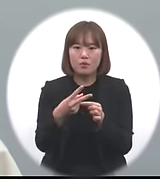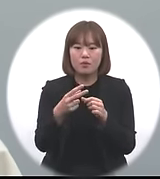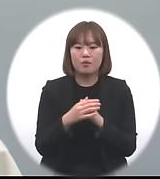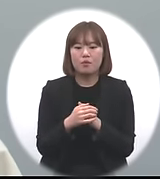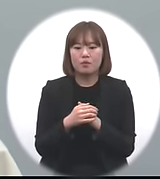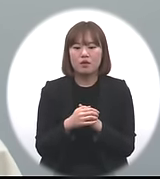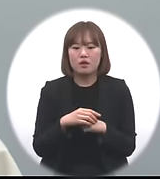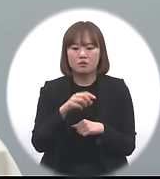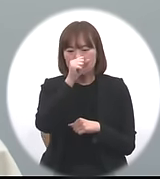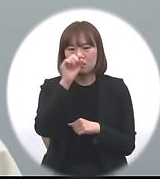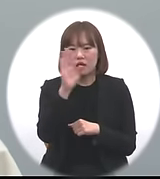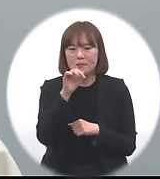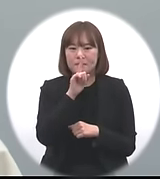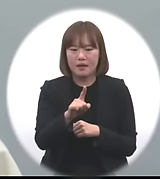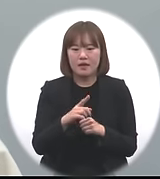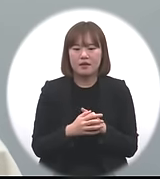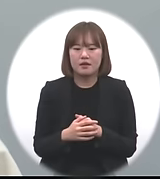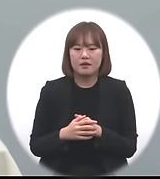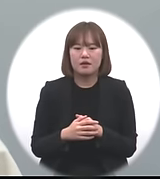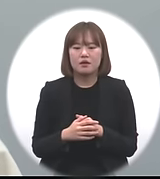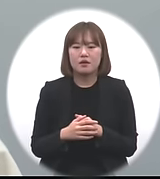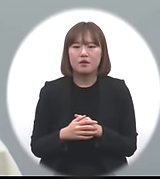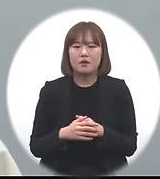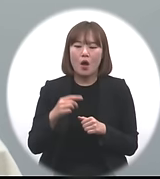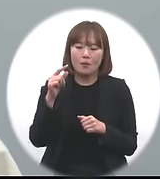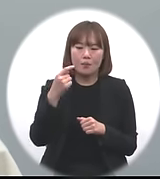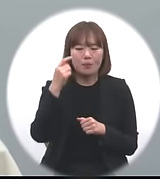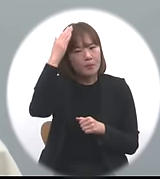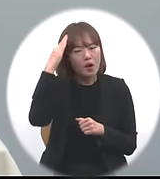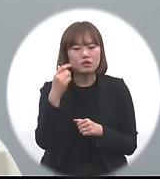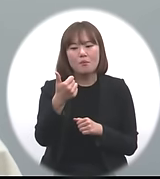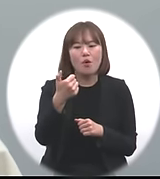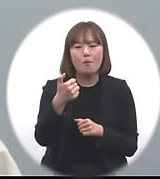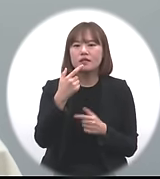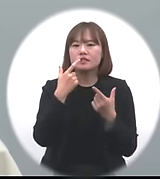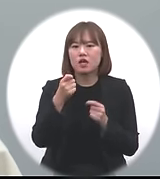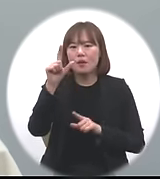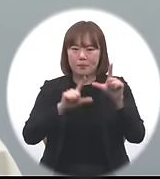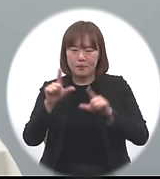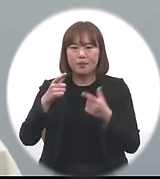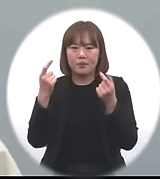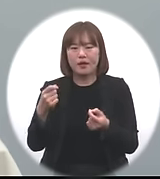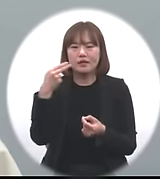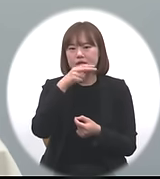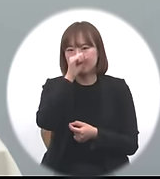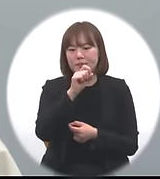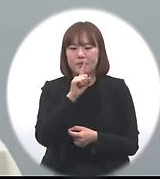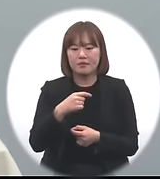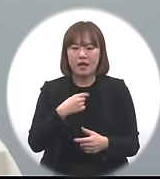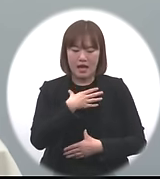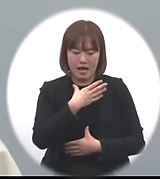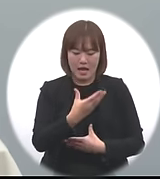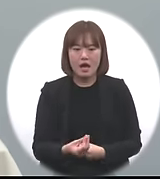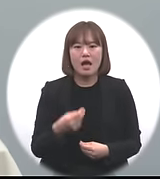엄지손가락 올려놓고 홈을 파놓은 칫솔이 최악의 칫솔입니다. 뭐처럼 생겨야 돼요? 볼펜처럼 생겨야 돼요. 육각형이나 팔각형처럼